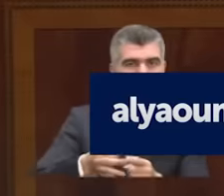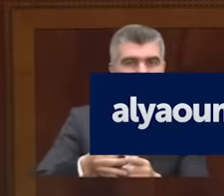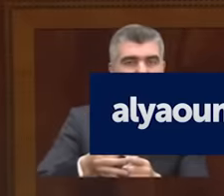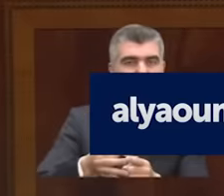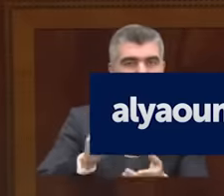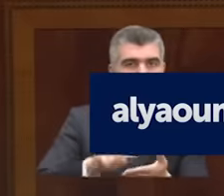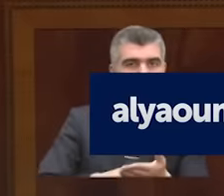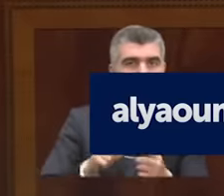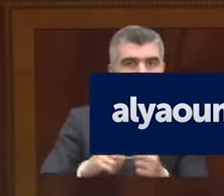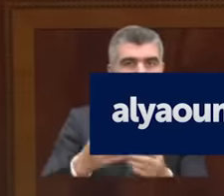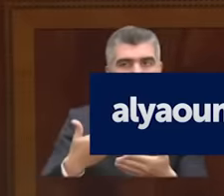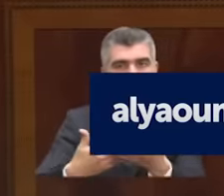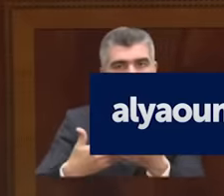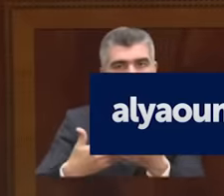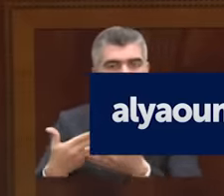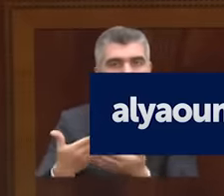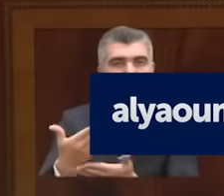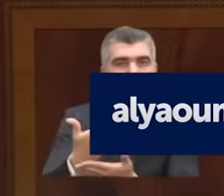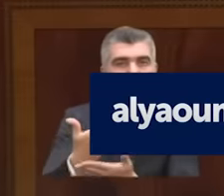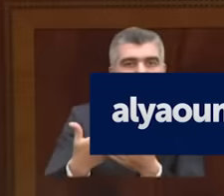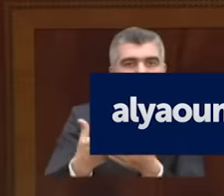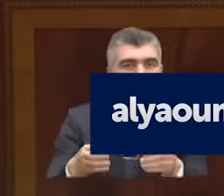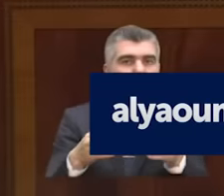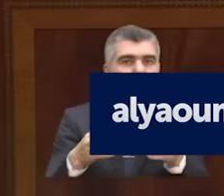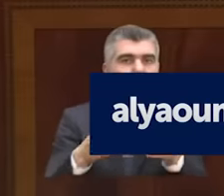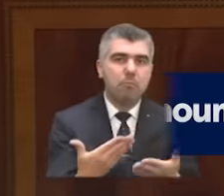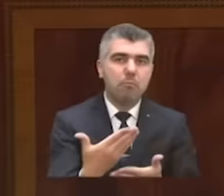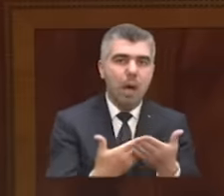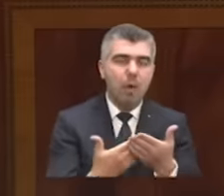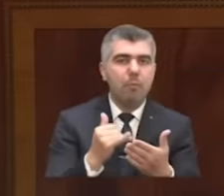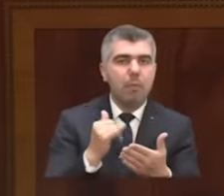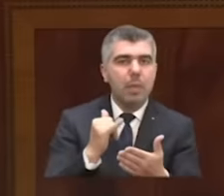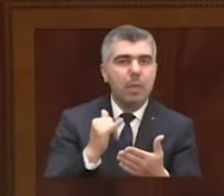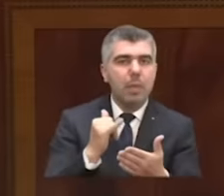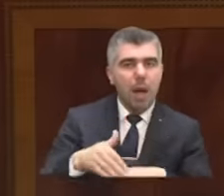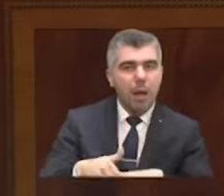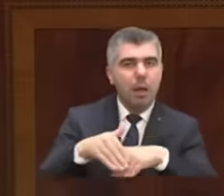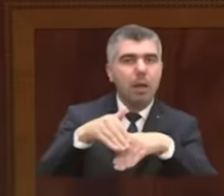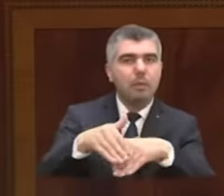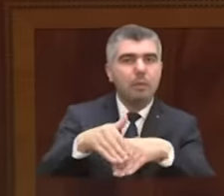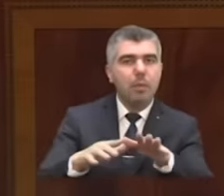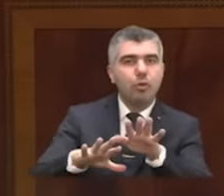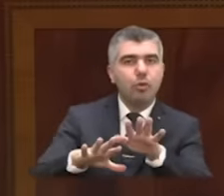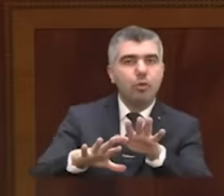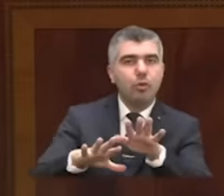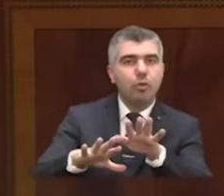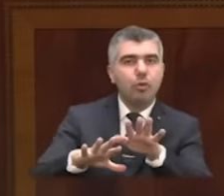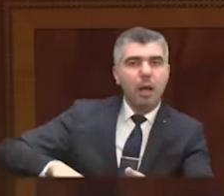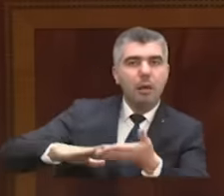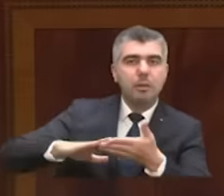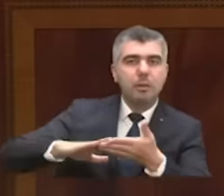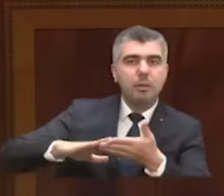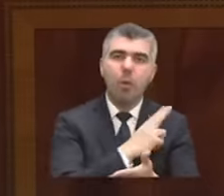كتجسيد لرغبتها القوية في تعزيز الثقة بين مختلف الأطراف، وفي مواصلة الارتقاء